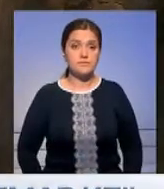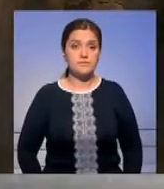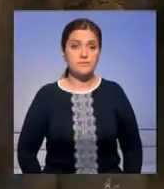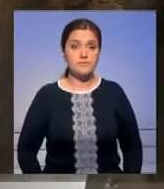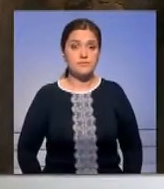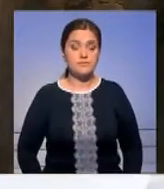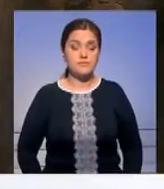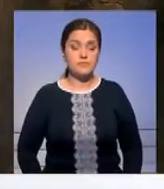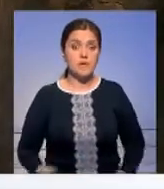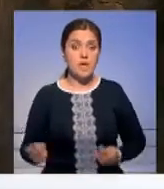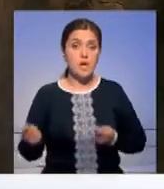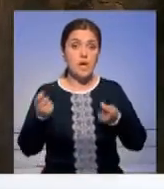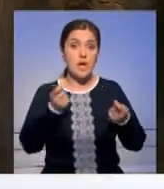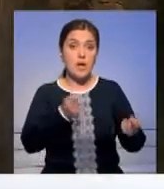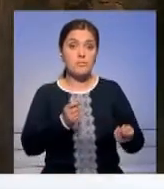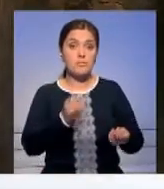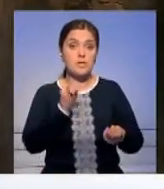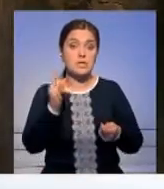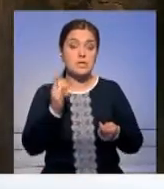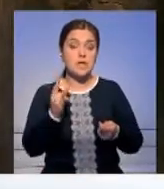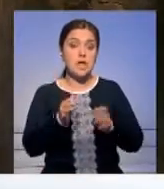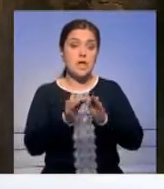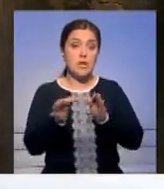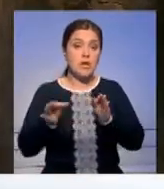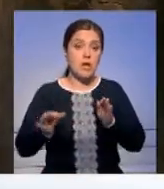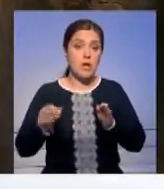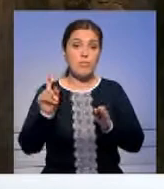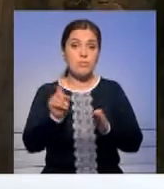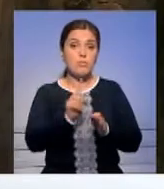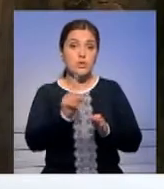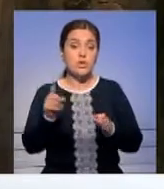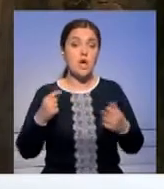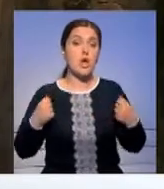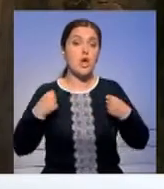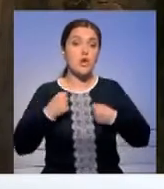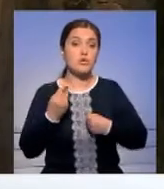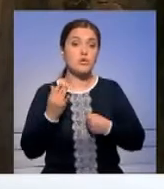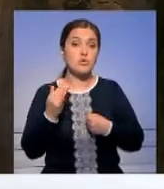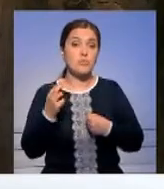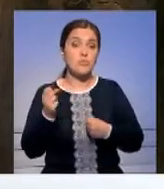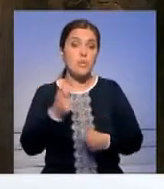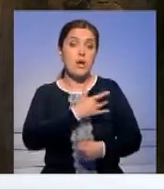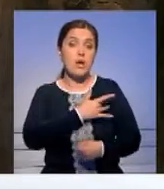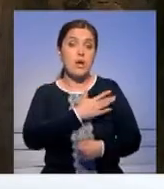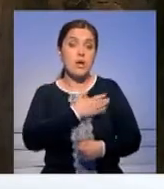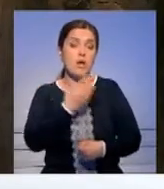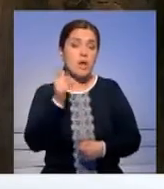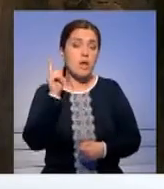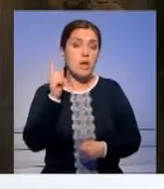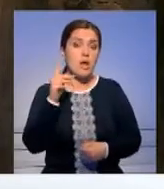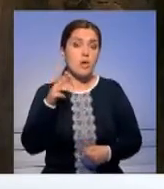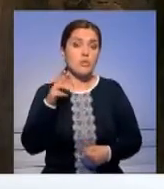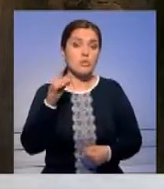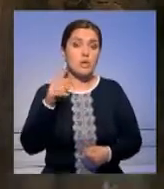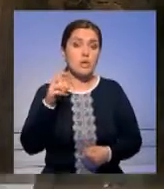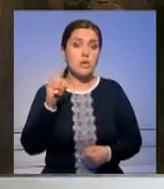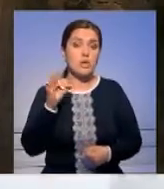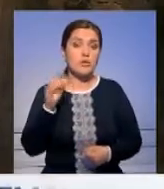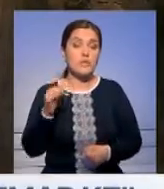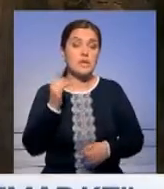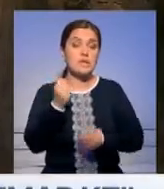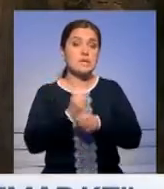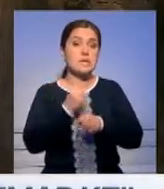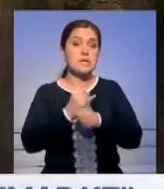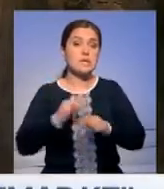Многие экспонаты привезли из региональных музеев. К примеру, вот эту шубу. Она принадлежала Мыржакыпу Дулатову. Сделана она из лошадиных